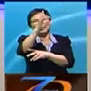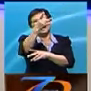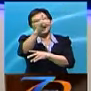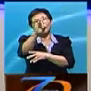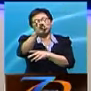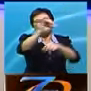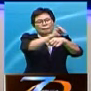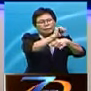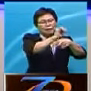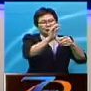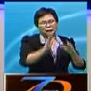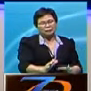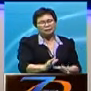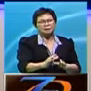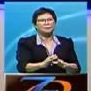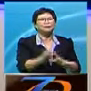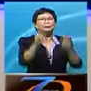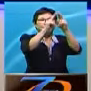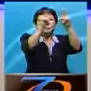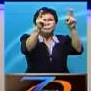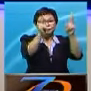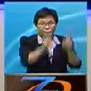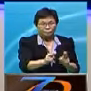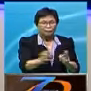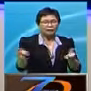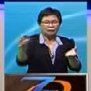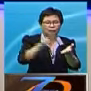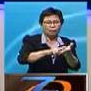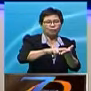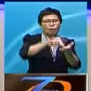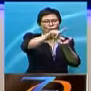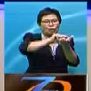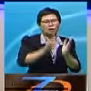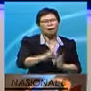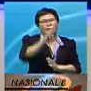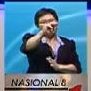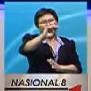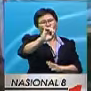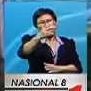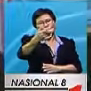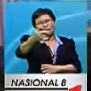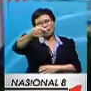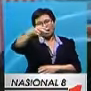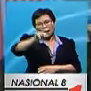51,518 petugas peperiksaan. Laporan wartawan Mohan Chinasami.